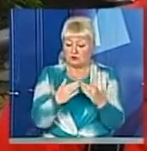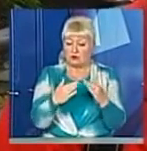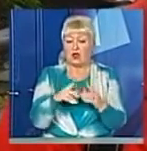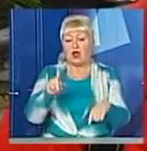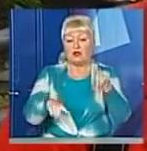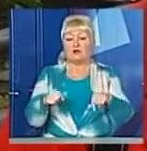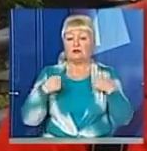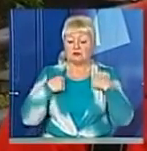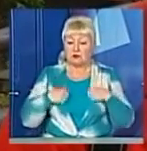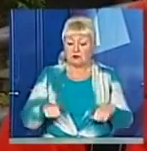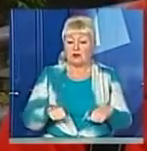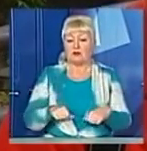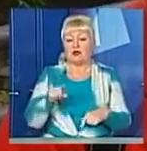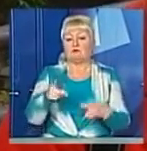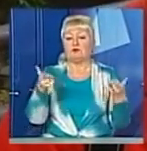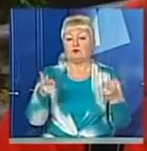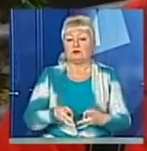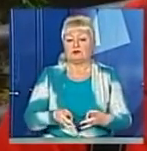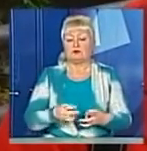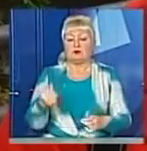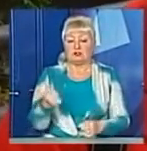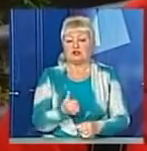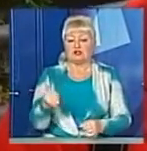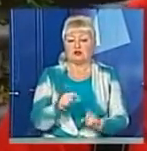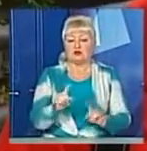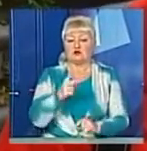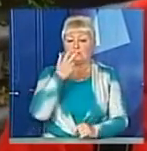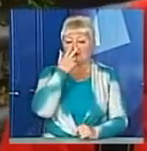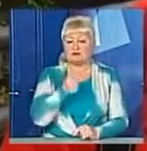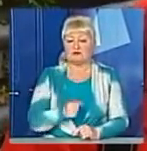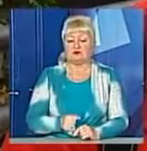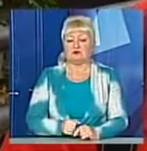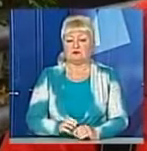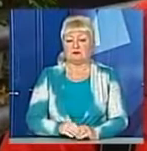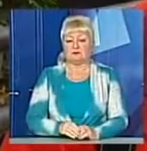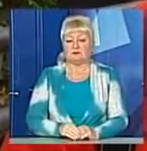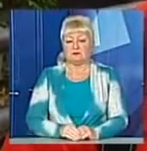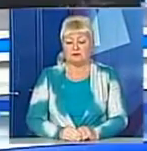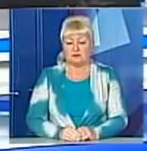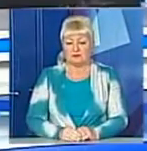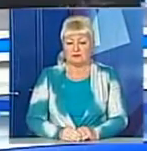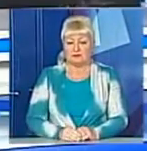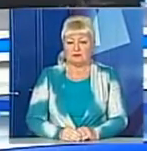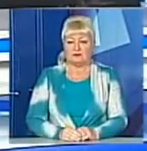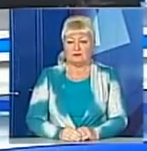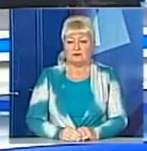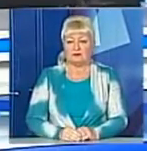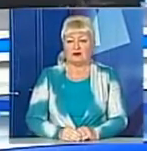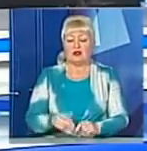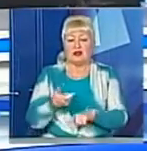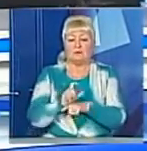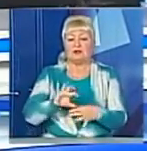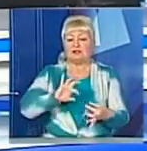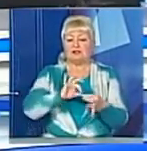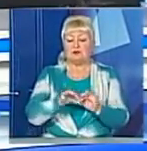спокійний, а йому він потребує тижнів, щоб звикнути. Але це все одно це питання днів і тижнів, не більше. Більше подробиць